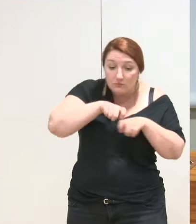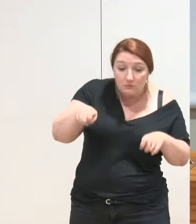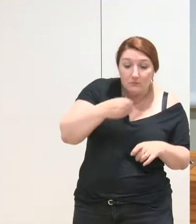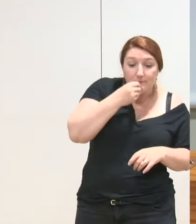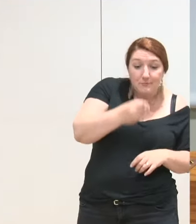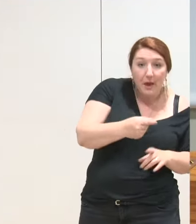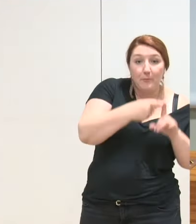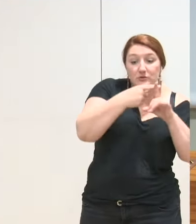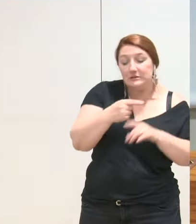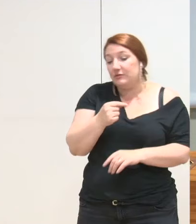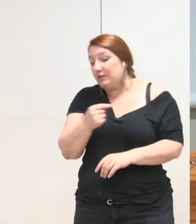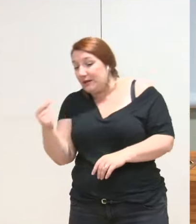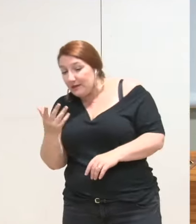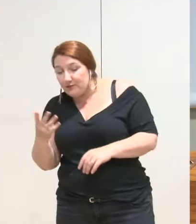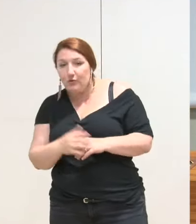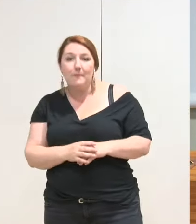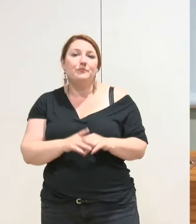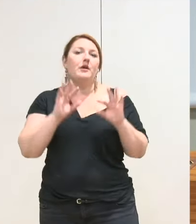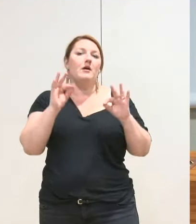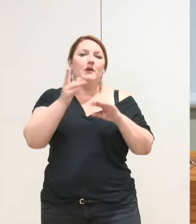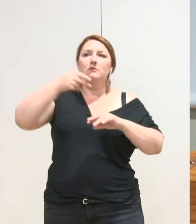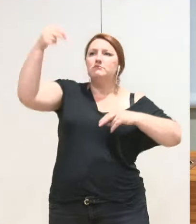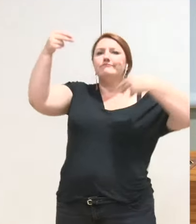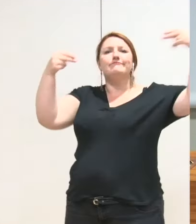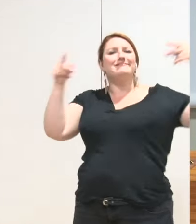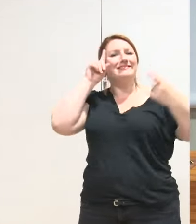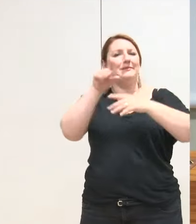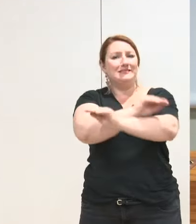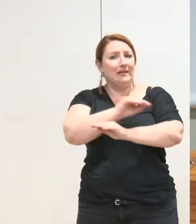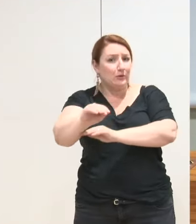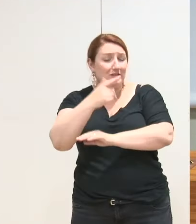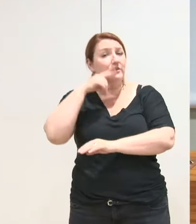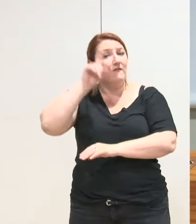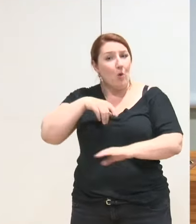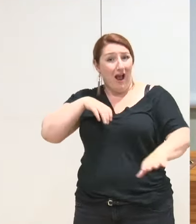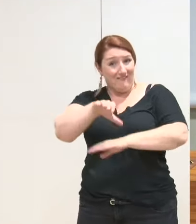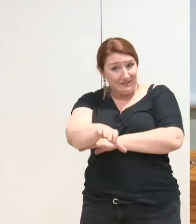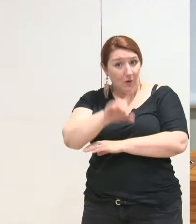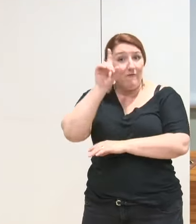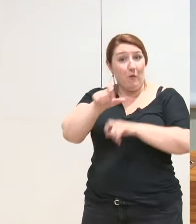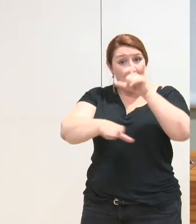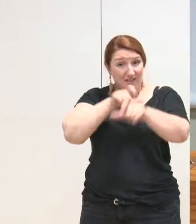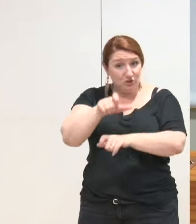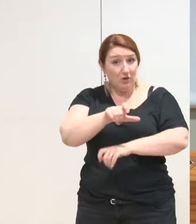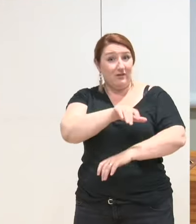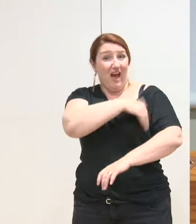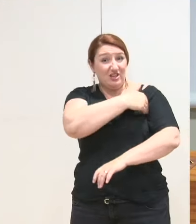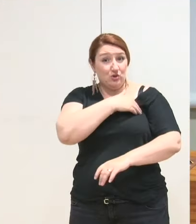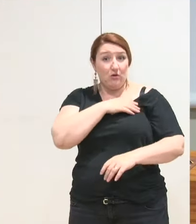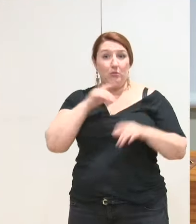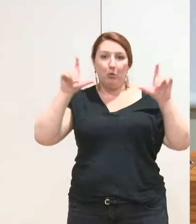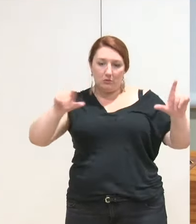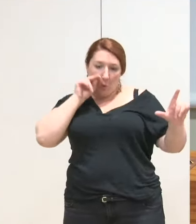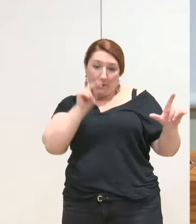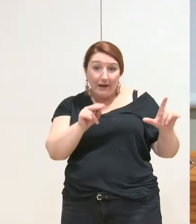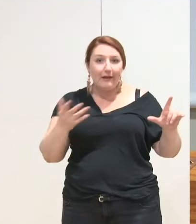bien déploiement de la vidéosurveillance ça suppose un de l'investissement et deux qu'on mette un certain nombre d'agents devant les écrans chacun le sait